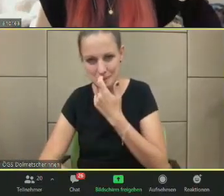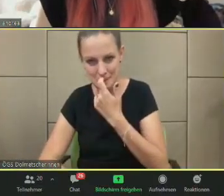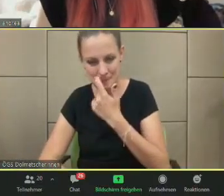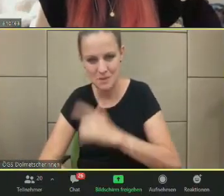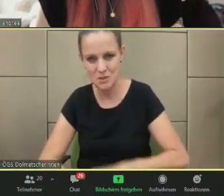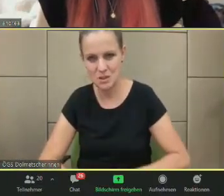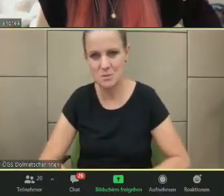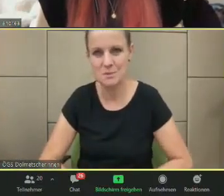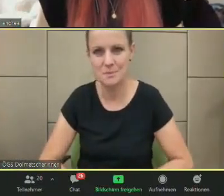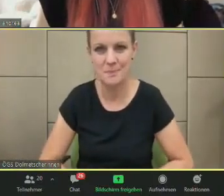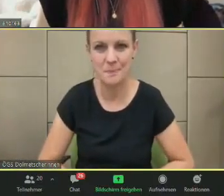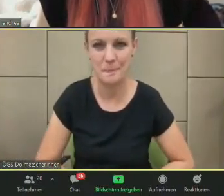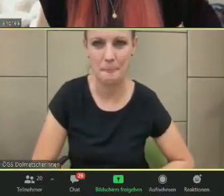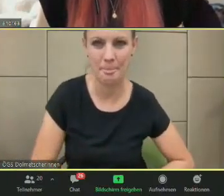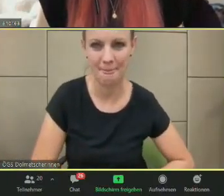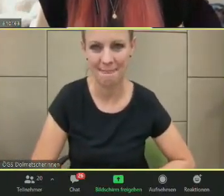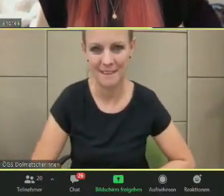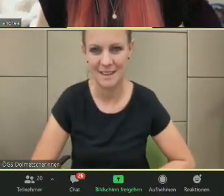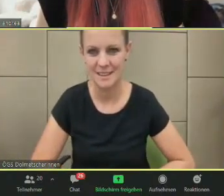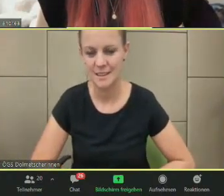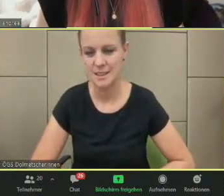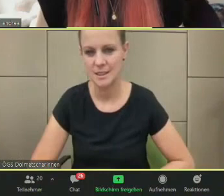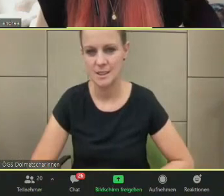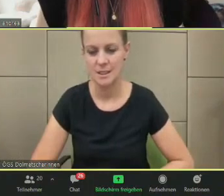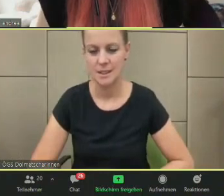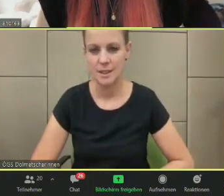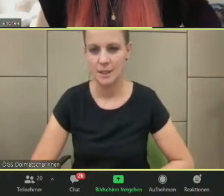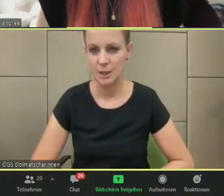Mhm, stimmt. So.